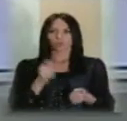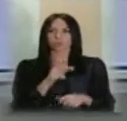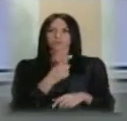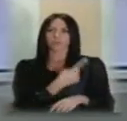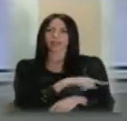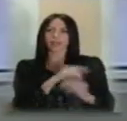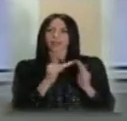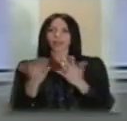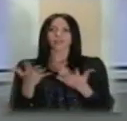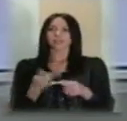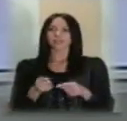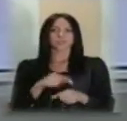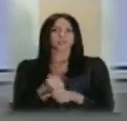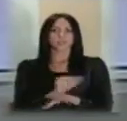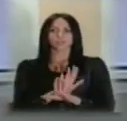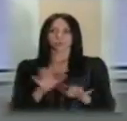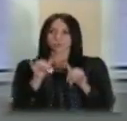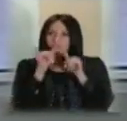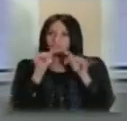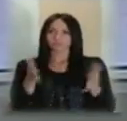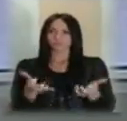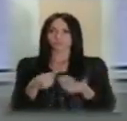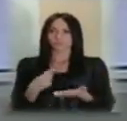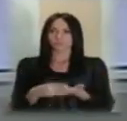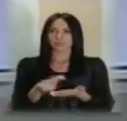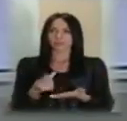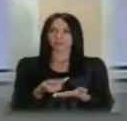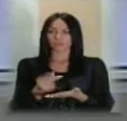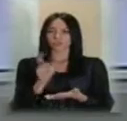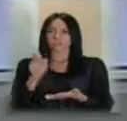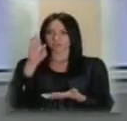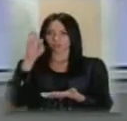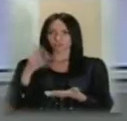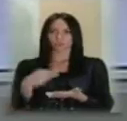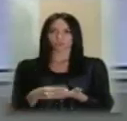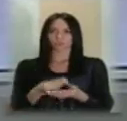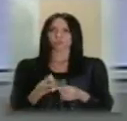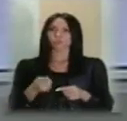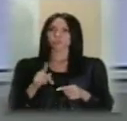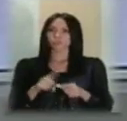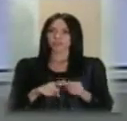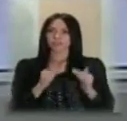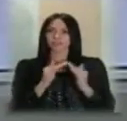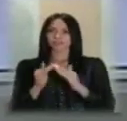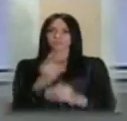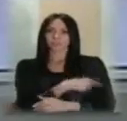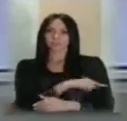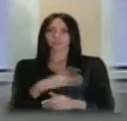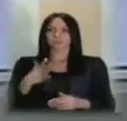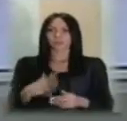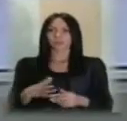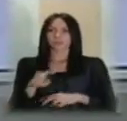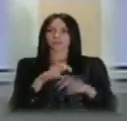отримувати фінансування із державного бюджету. Такі медзаклади будуть змушені утримуватись з інших джерел. Так сьогодні у Херсоні